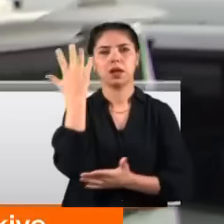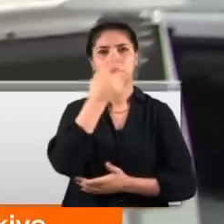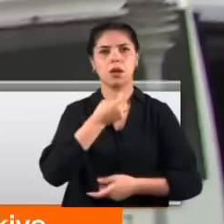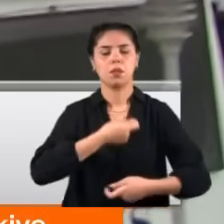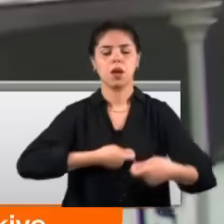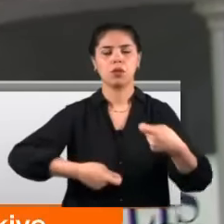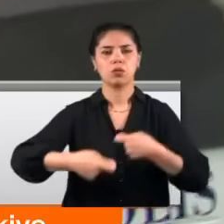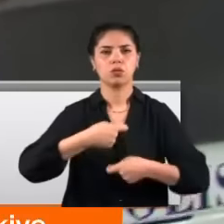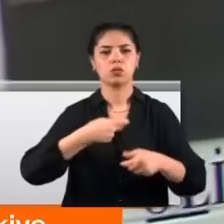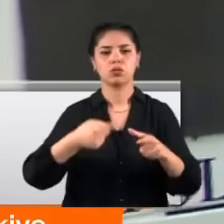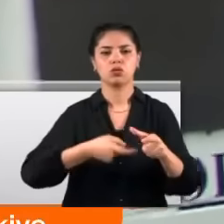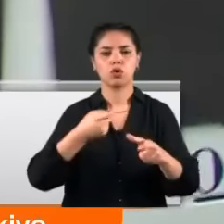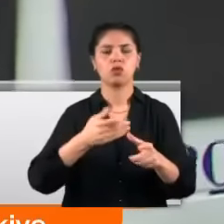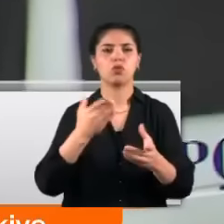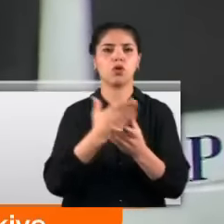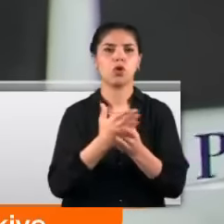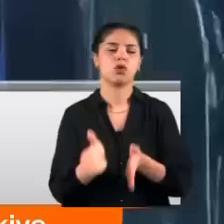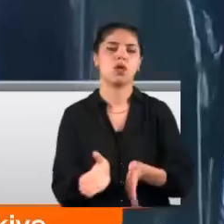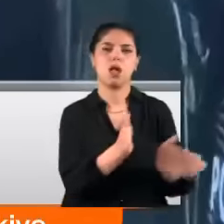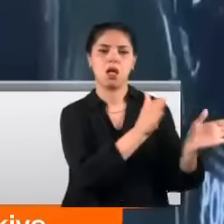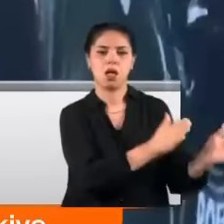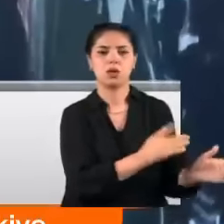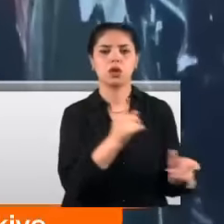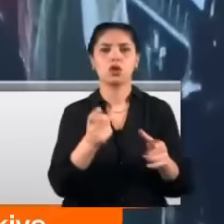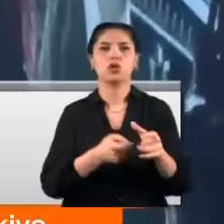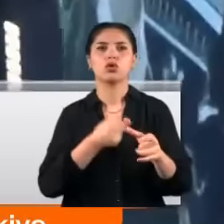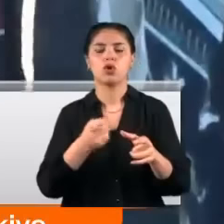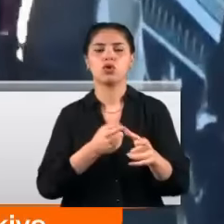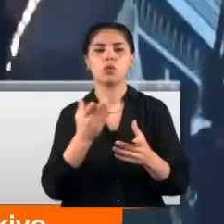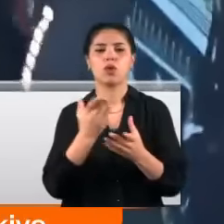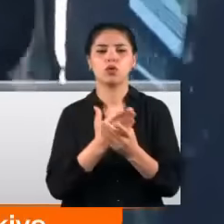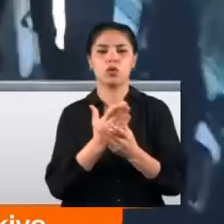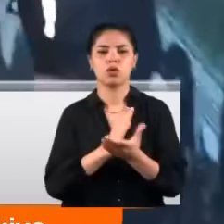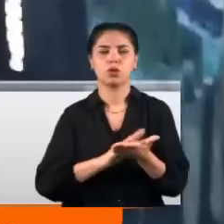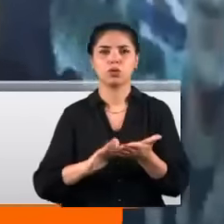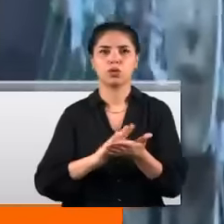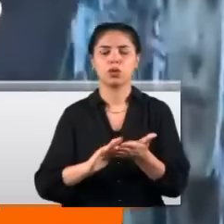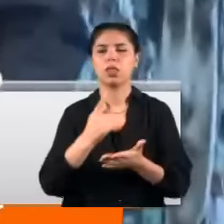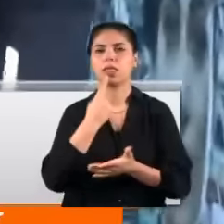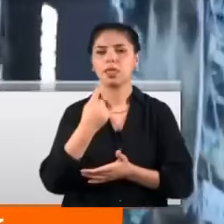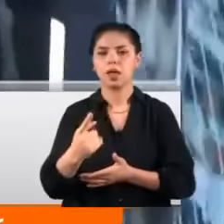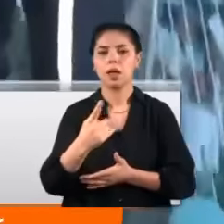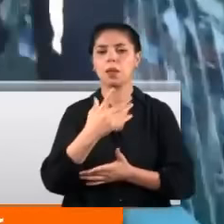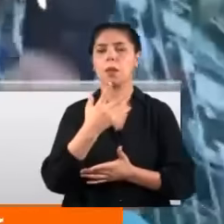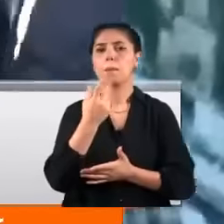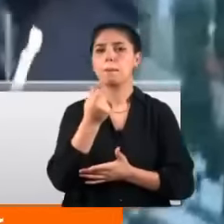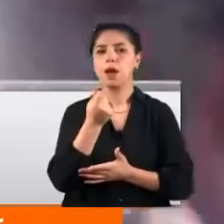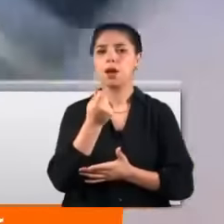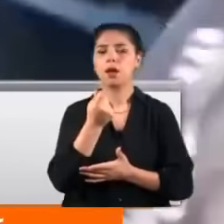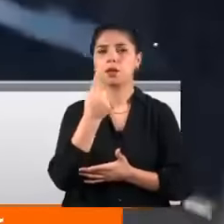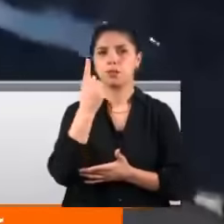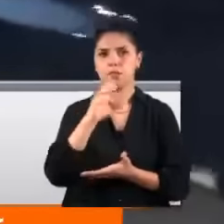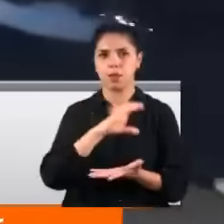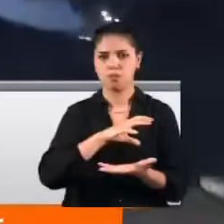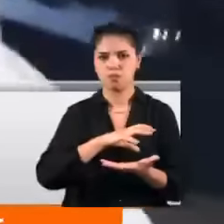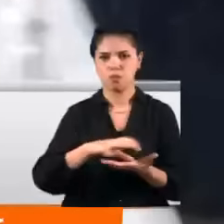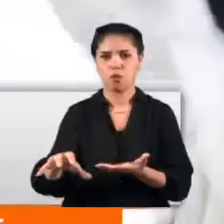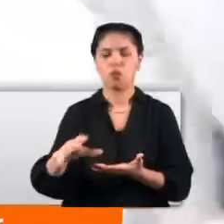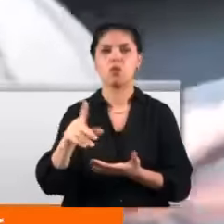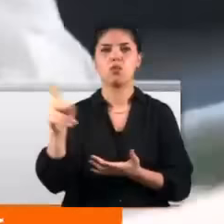soruşturma dosyası ise ayrı tutulmuştu. Oysa soruşturma dosyasında aklandığı iddia edilen milyonlarca liranın büyük bir kısmının fenomen